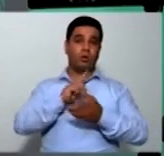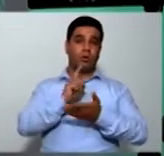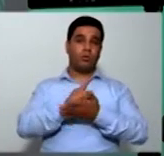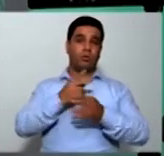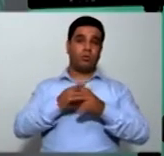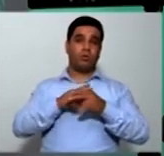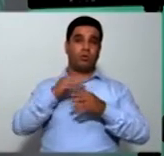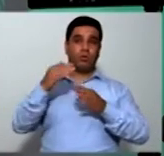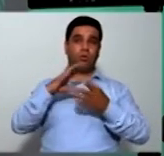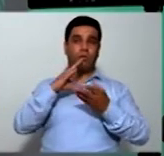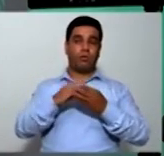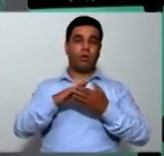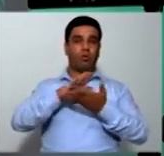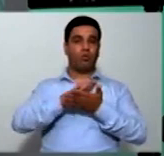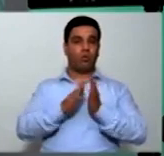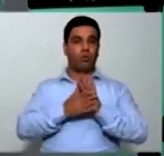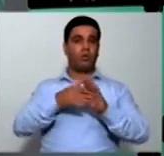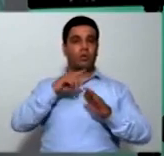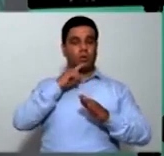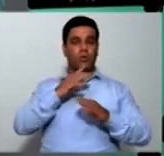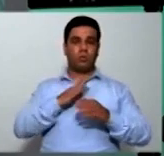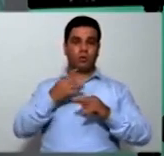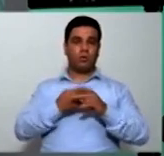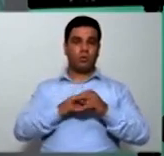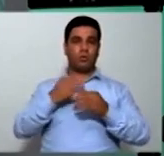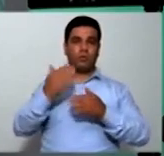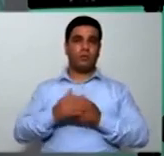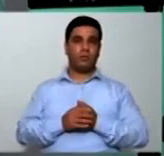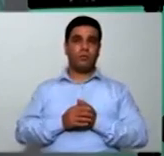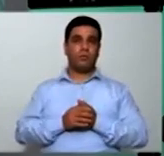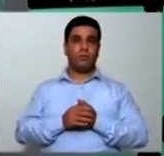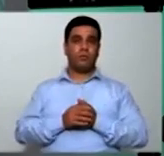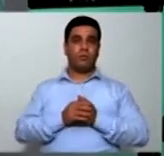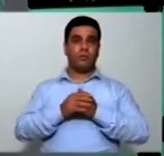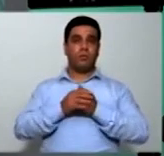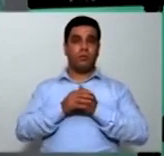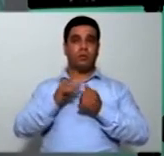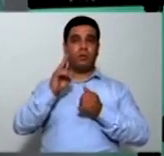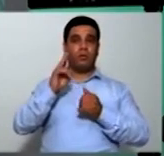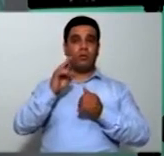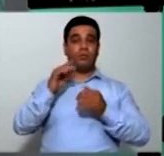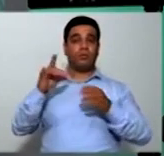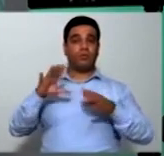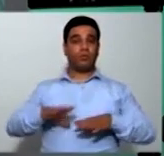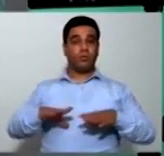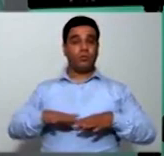moddiy ahvolning ta'minlanishiga juda katta salbiy ta'sir ko'rsatadi. Hattoki qora mollarning